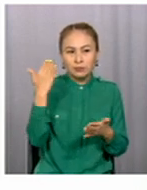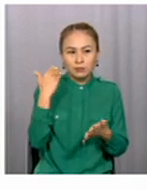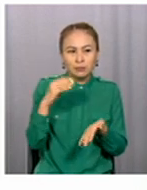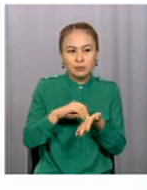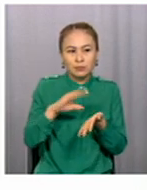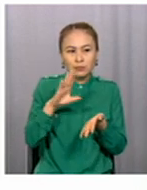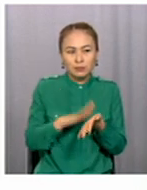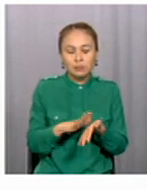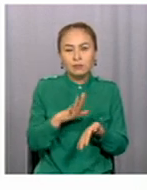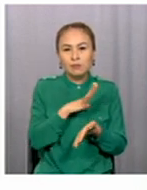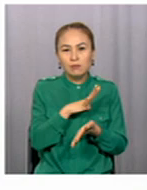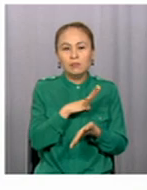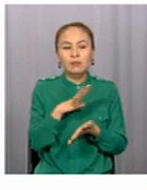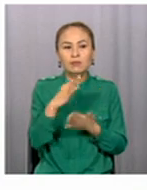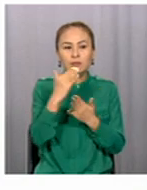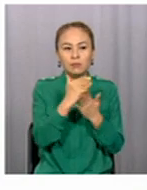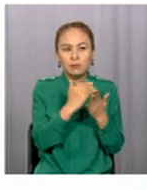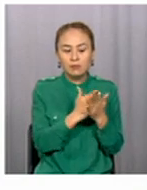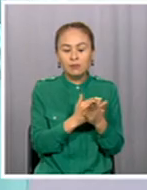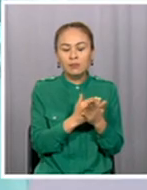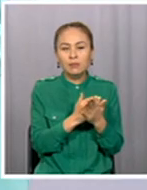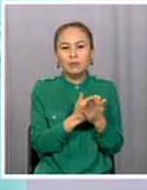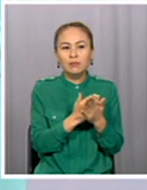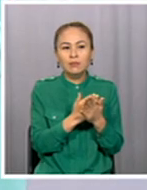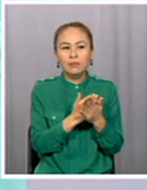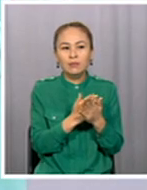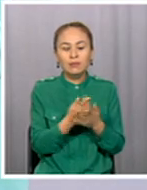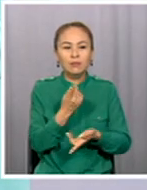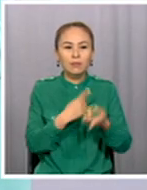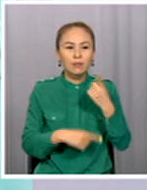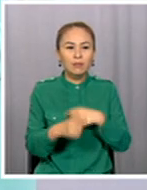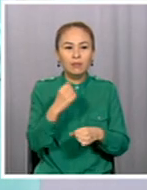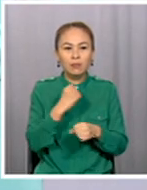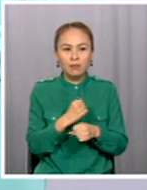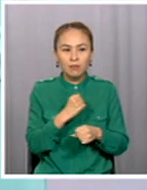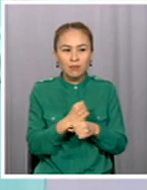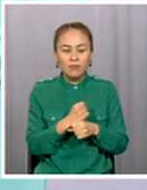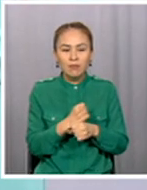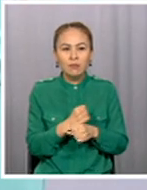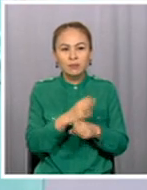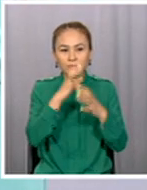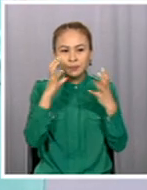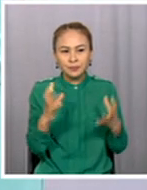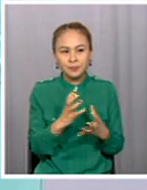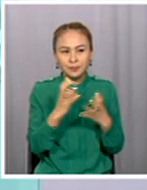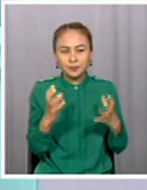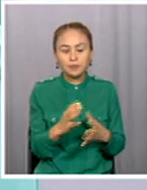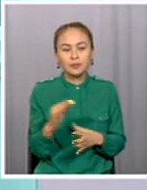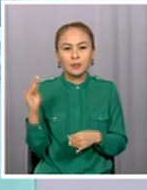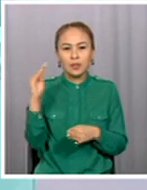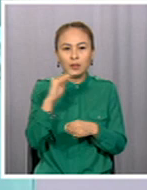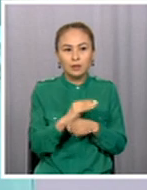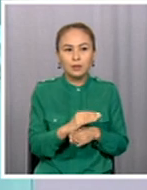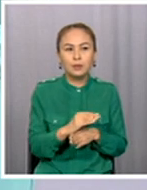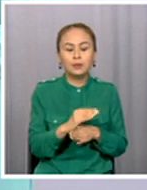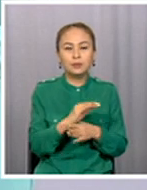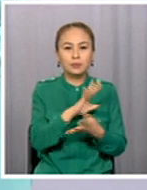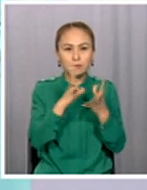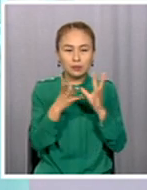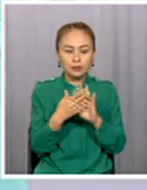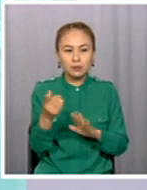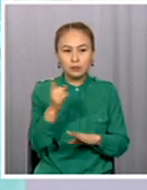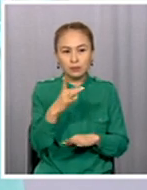белгіленген алгоритм бойынша қабылдау, қайта өңдеу, сақтау және нәтиже шығару